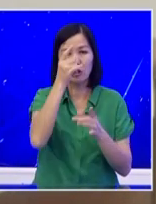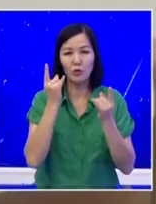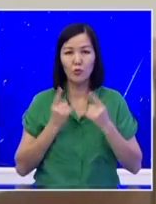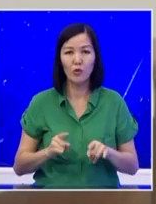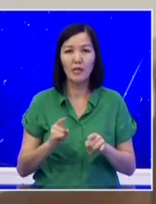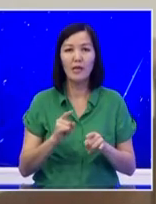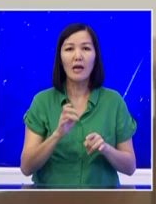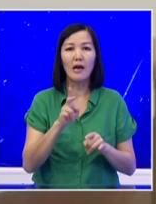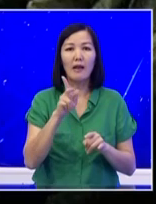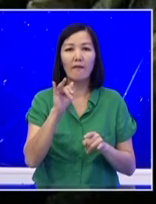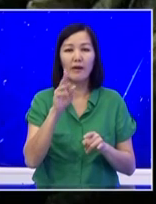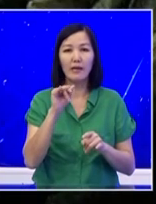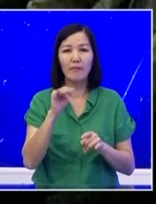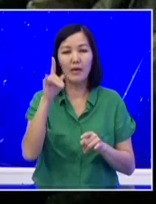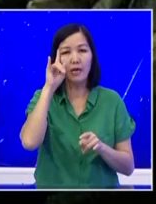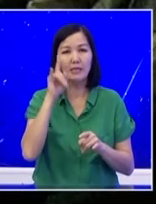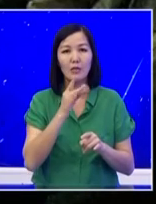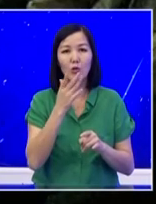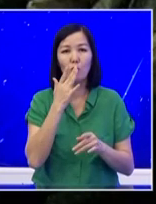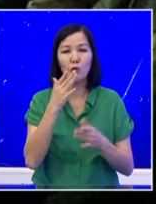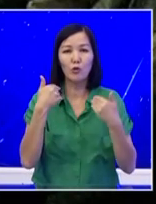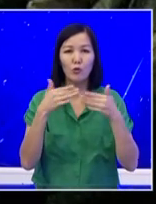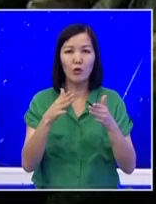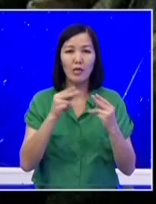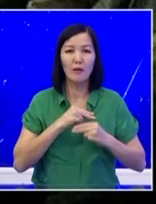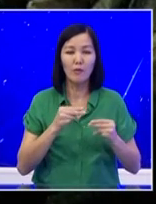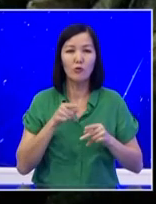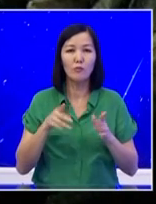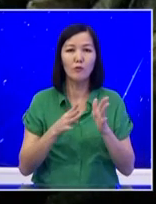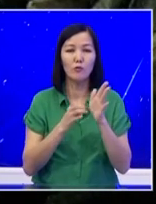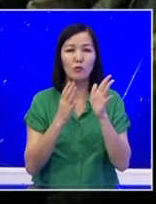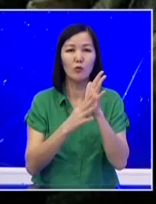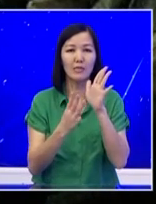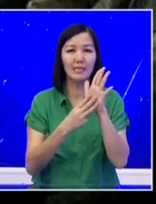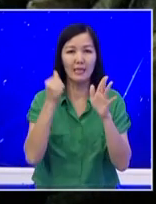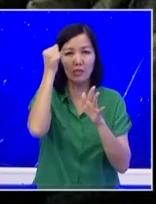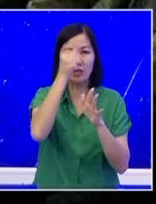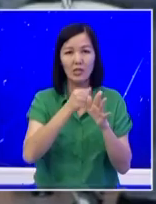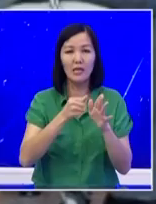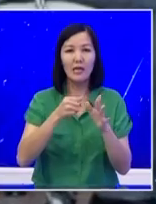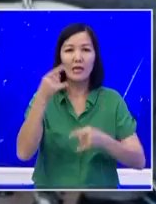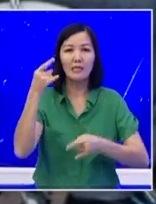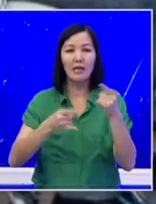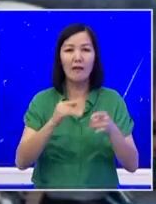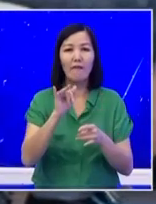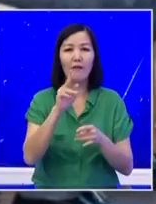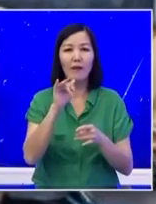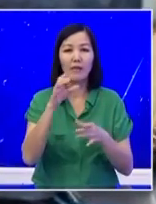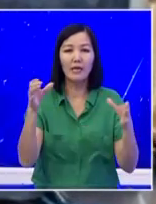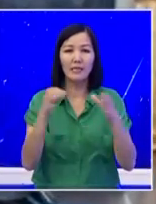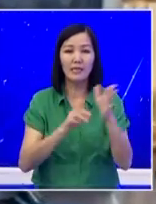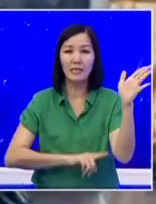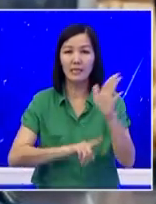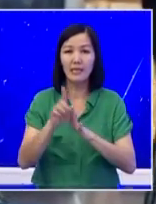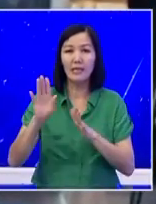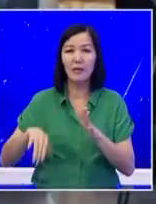туған. Әл-Фараби атындағы Қазақ ұлттық университеттің түлегі. Еңбек жолын 1998 жылы телефабрика серіктестігінен